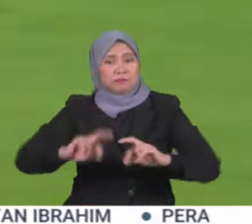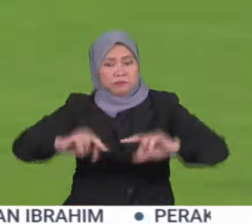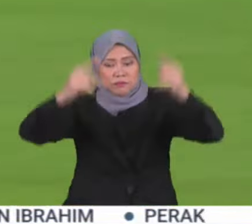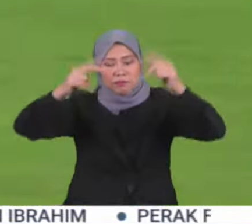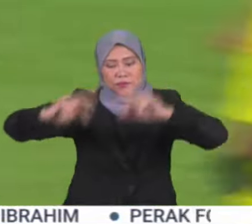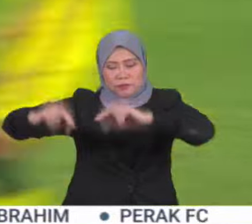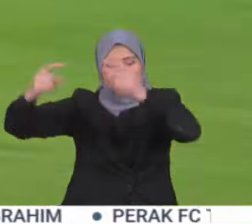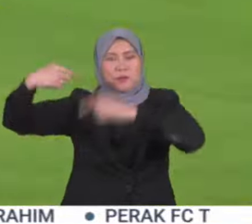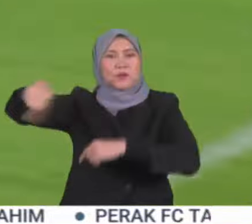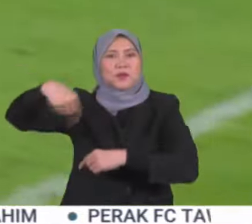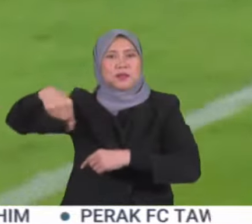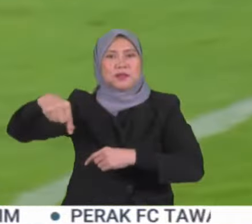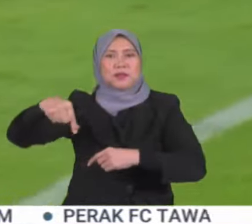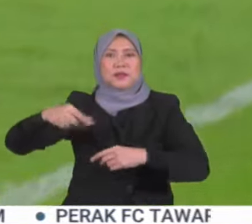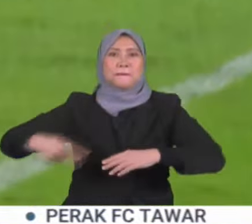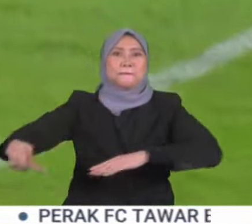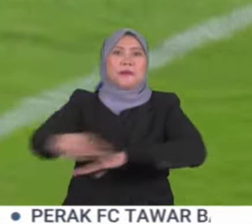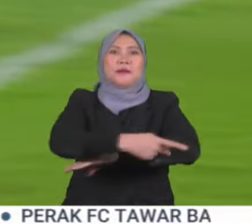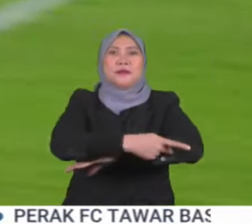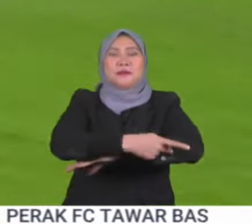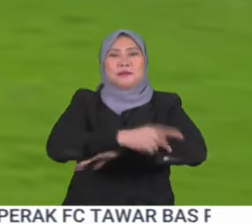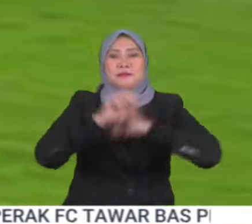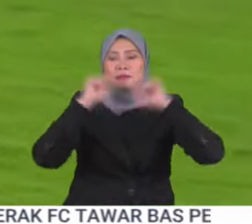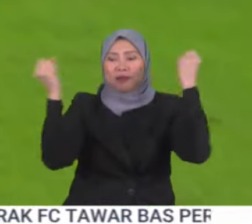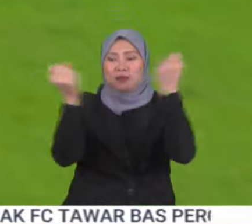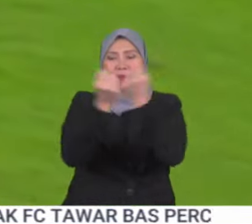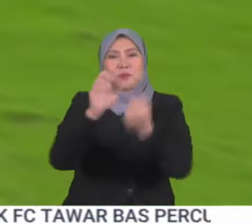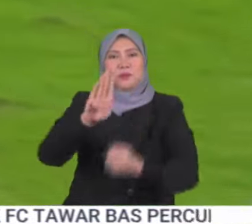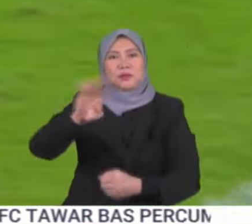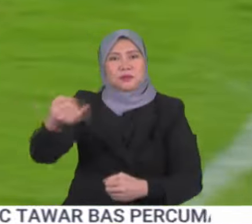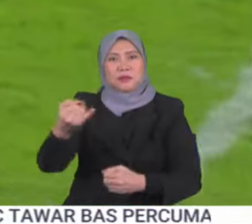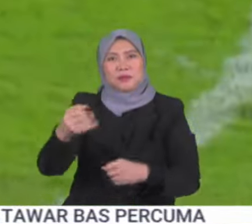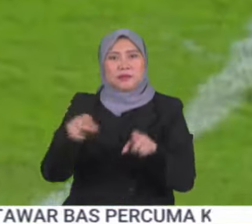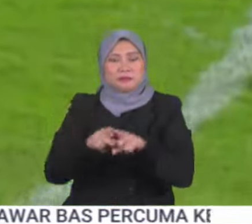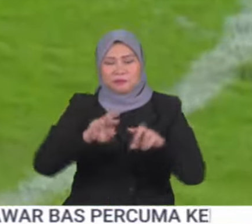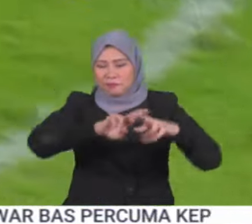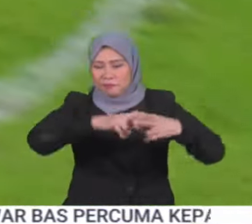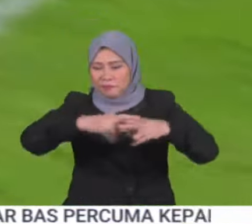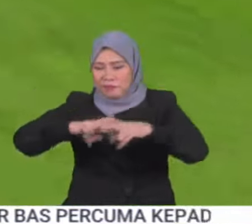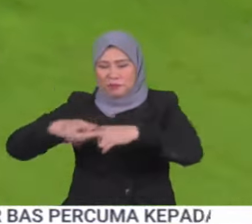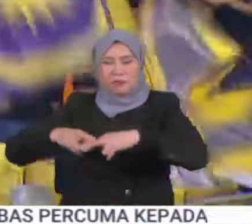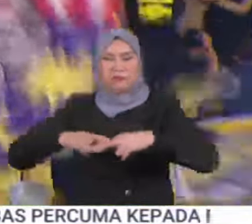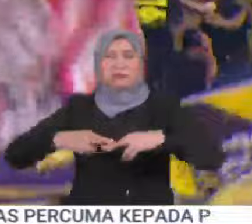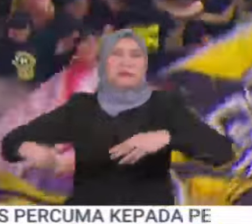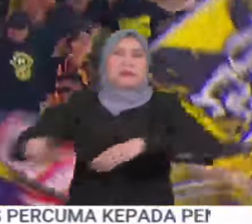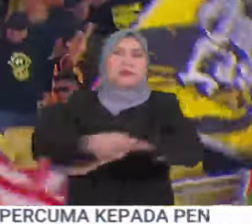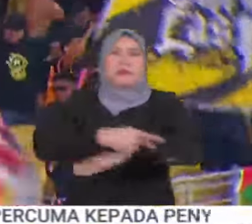padang di Stadium Nasional Bukit Jalil, terutama dalam penyelenggaraan padang bola sepak.